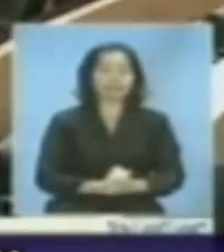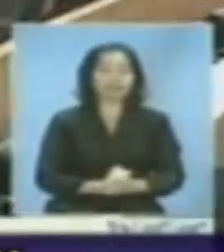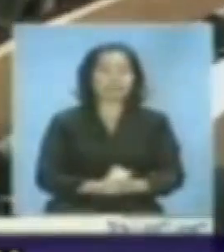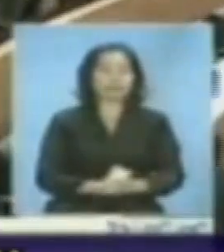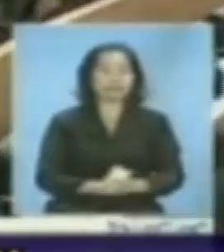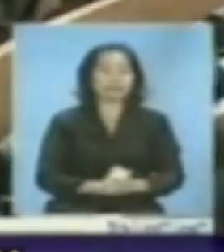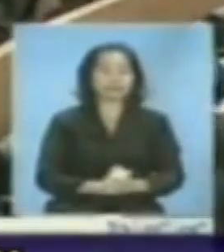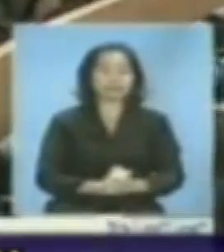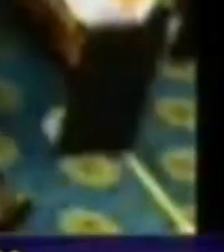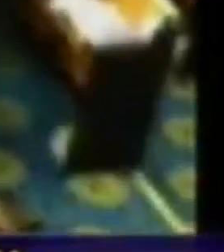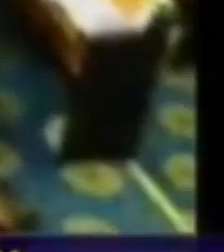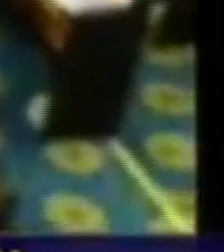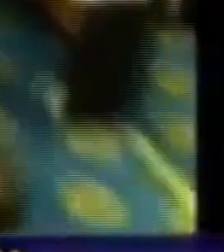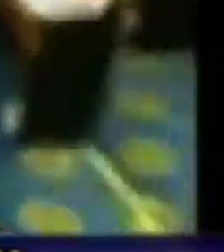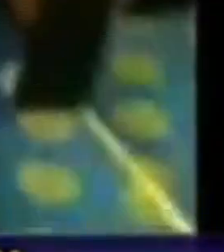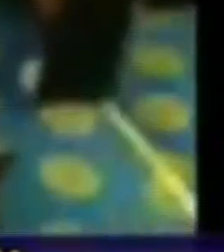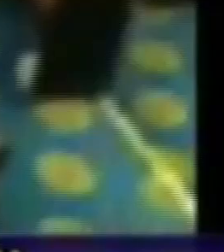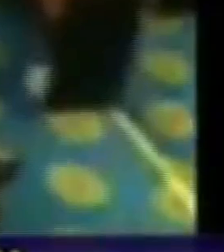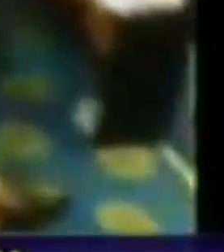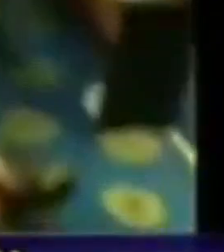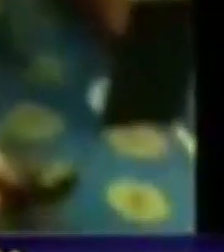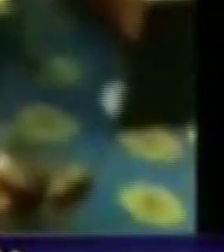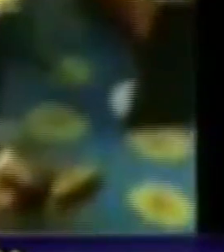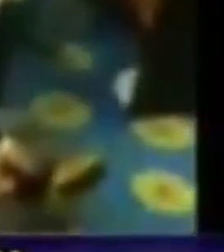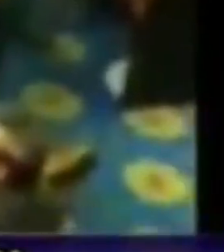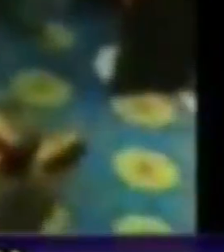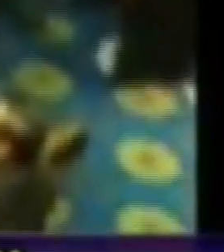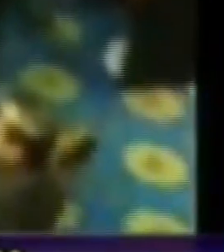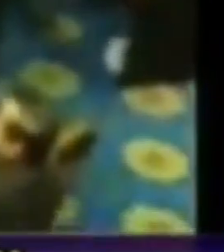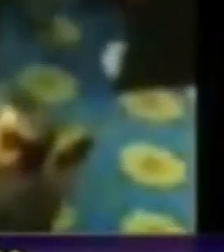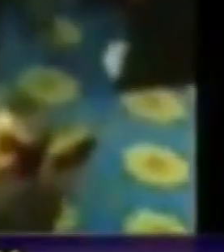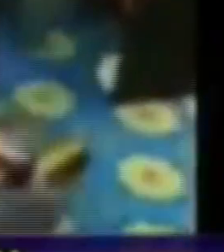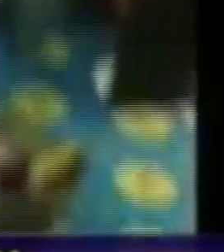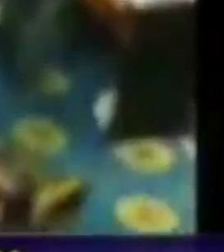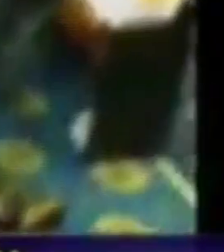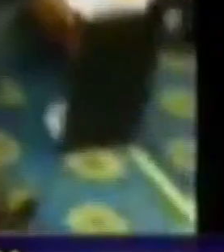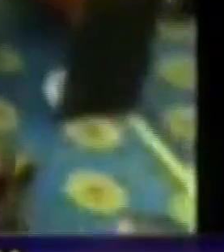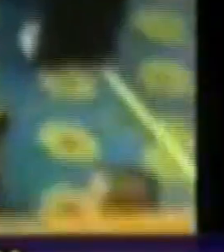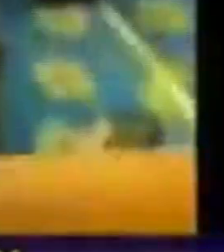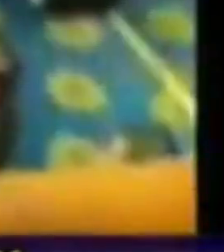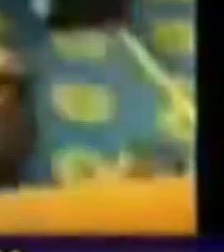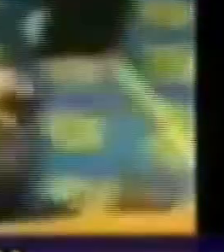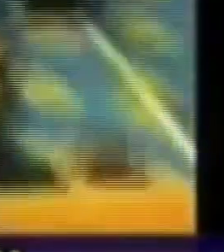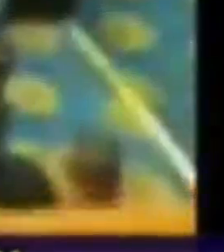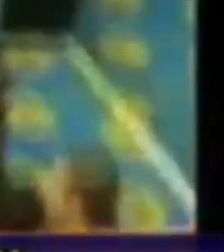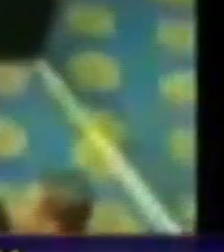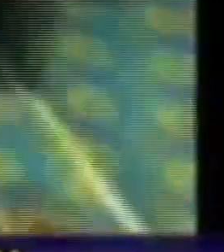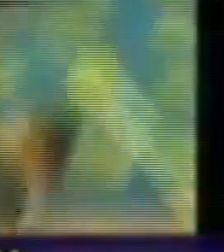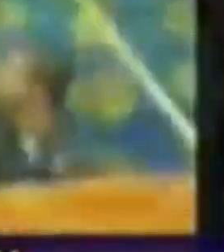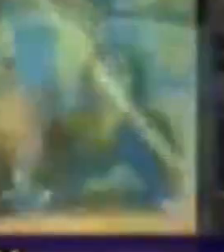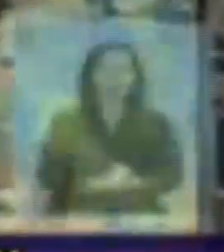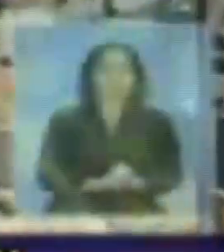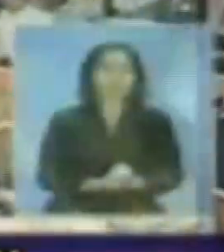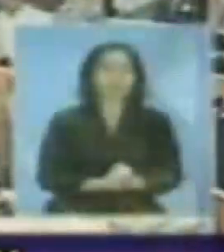จหิ้วปีกส.ส.ฝ่ายค้านออกจากรัฐสภาน ับวันยิ่งดูซับซ้อนเหตุผ